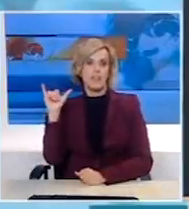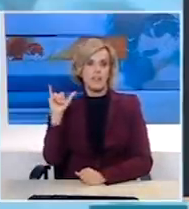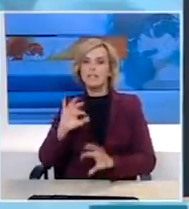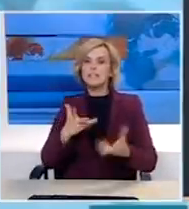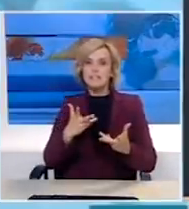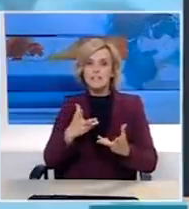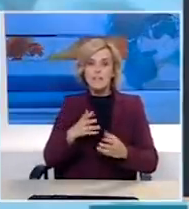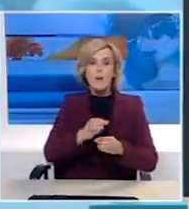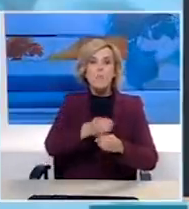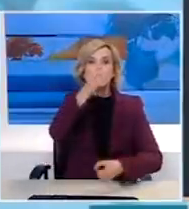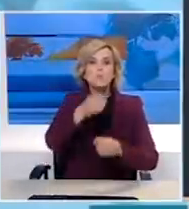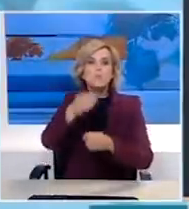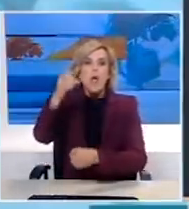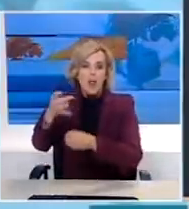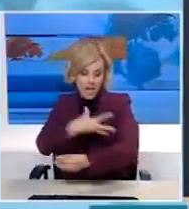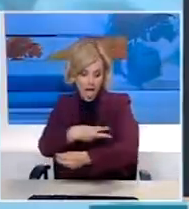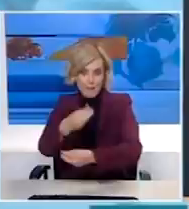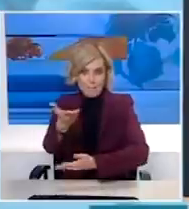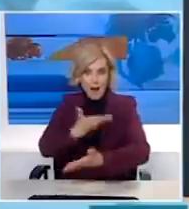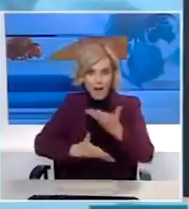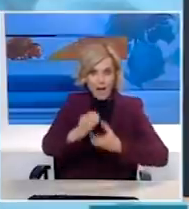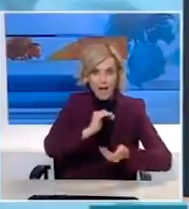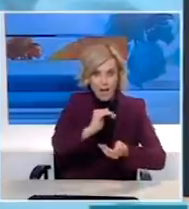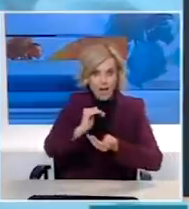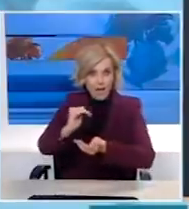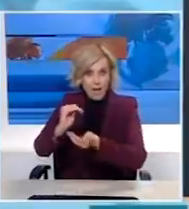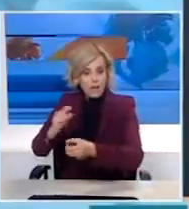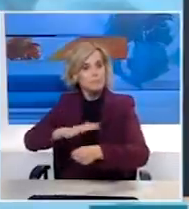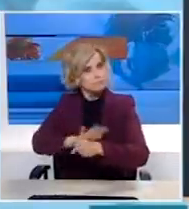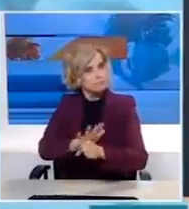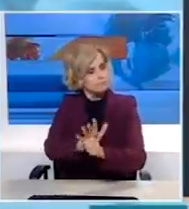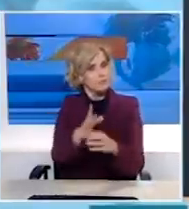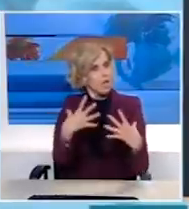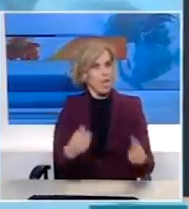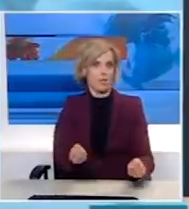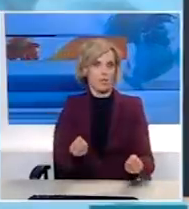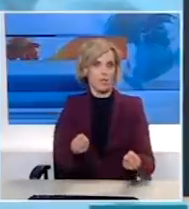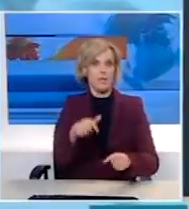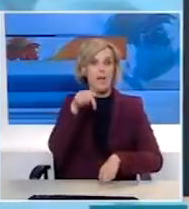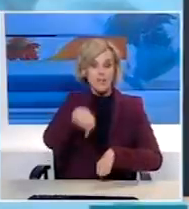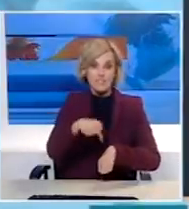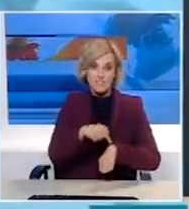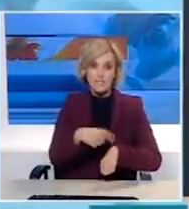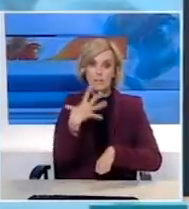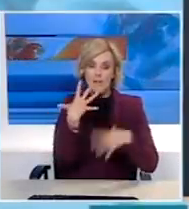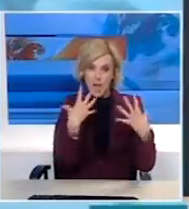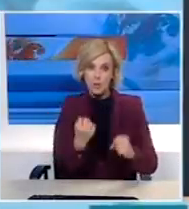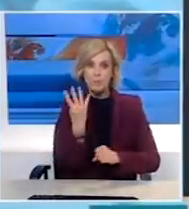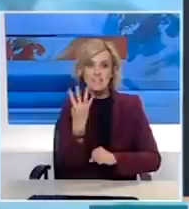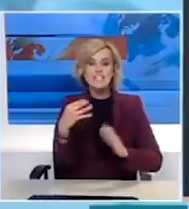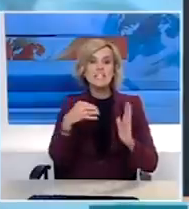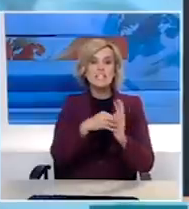αποθέματα αίματος. Αυτές οι δράσεις συνεχίζονται εδώ και περίπου 20 μέρες και έχουν συλλεχθεί περίπου 4.000 μονάδες